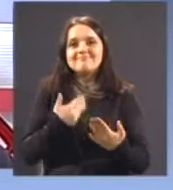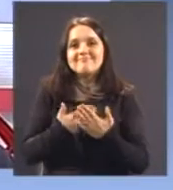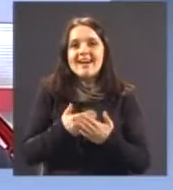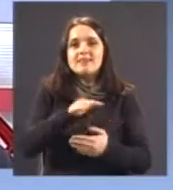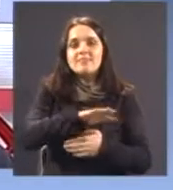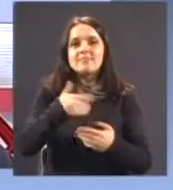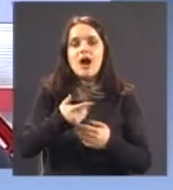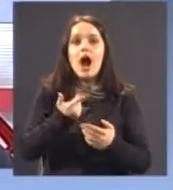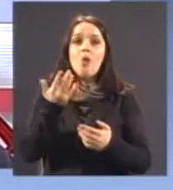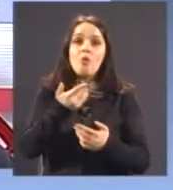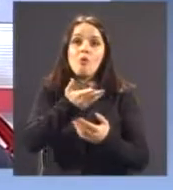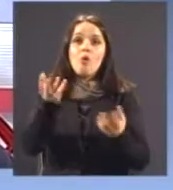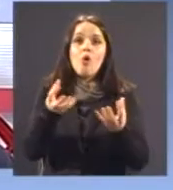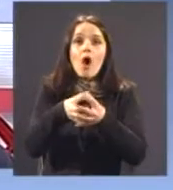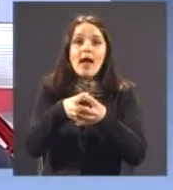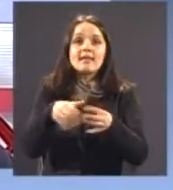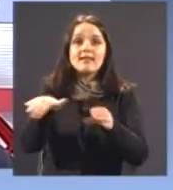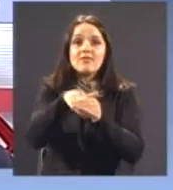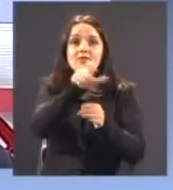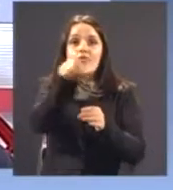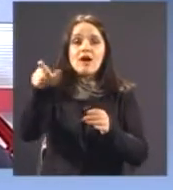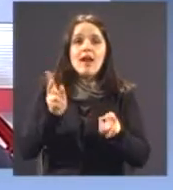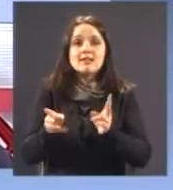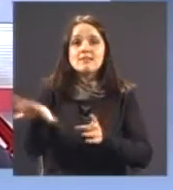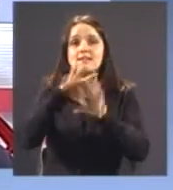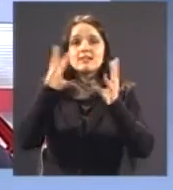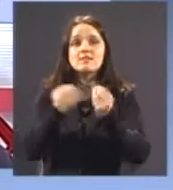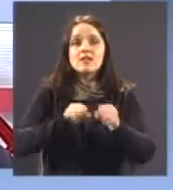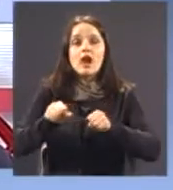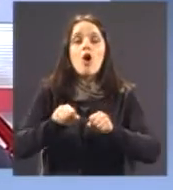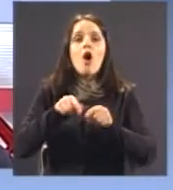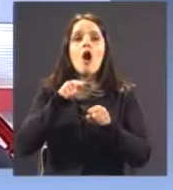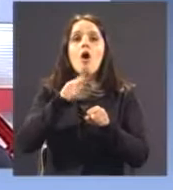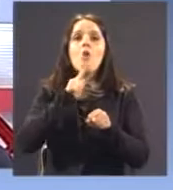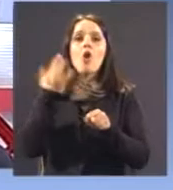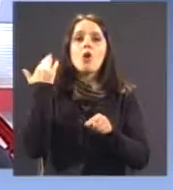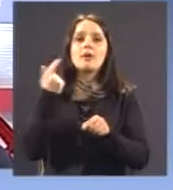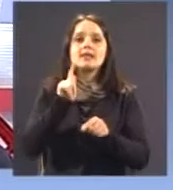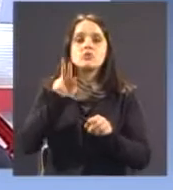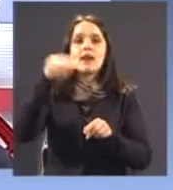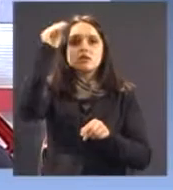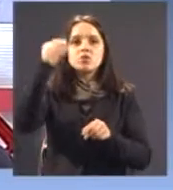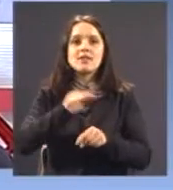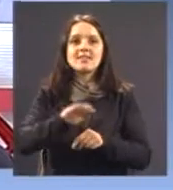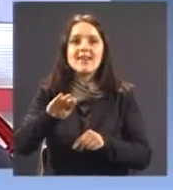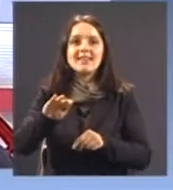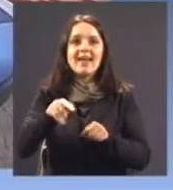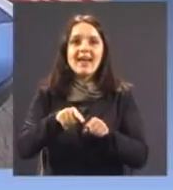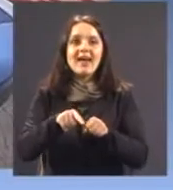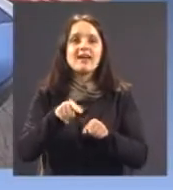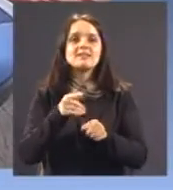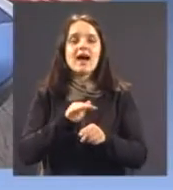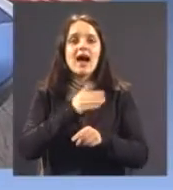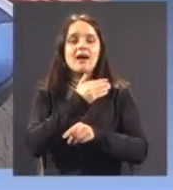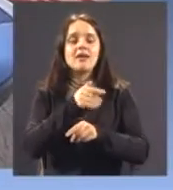slučaj uključivanja djeteta s posebnim potrebama. Dakle, senzibilizacija od one tete spremačice pa sve